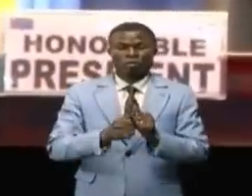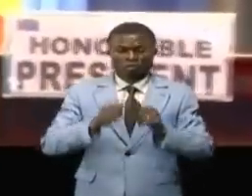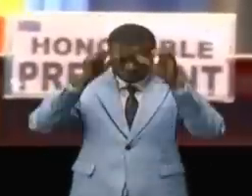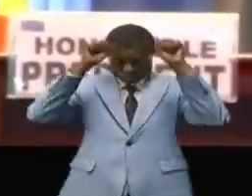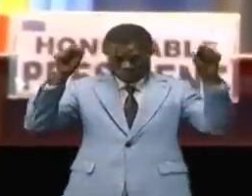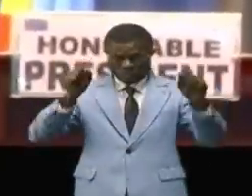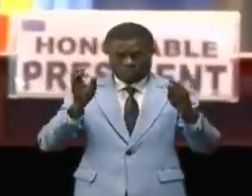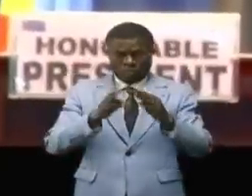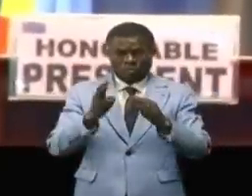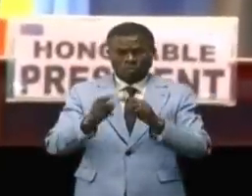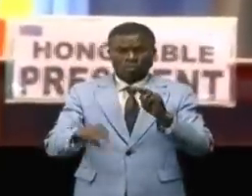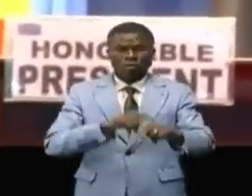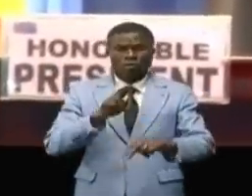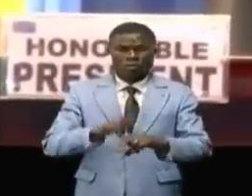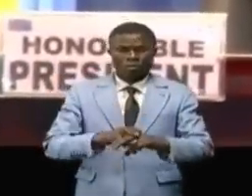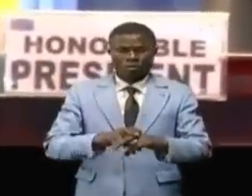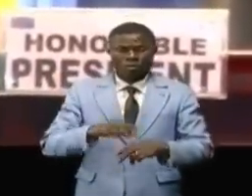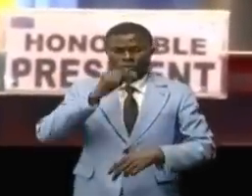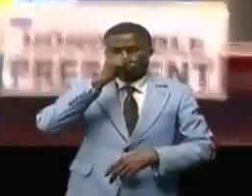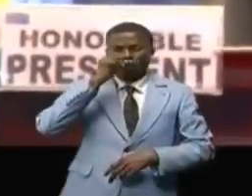l'Assemblée nationale Christophe